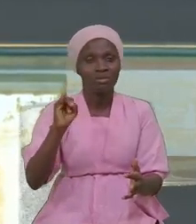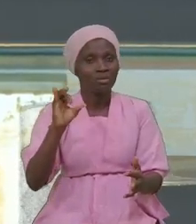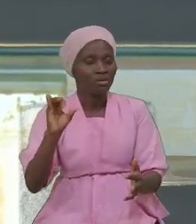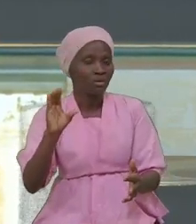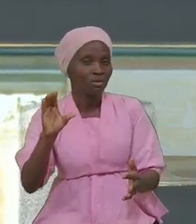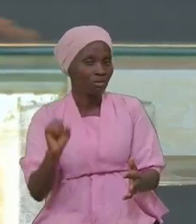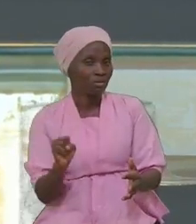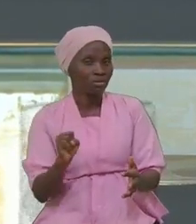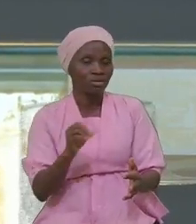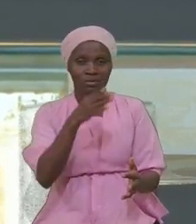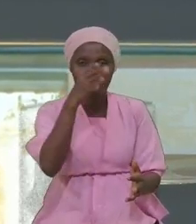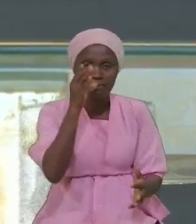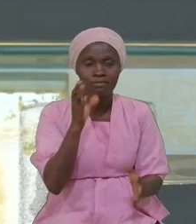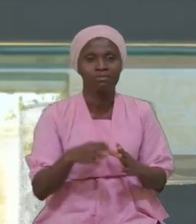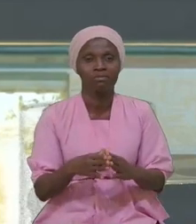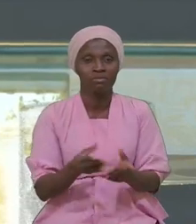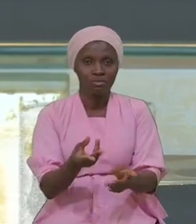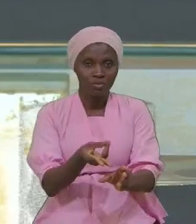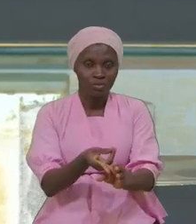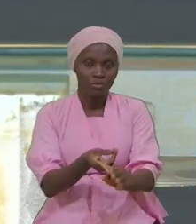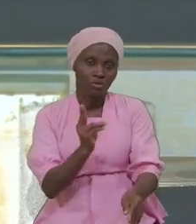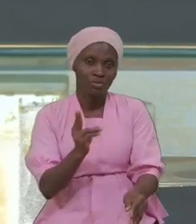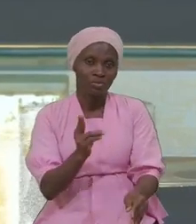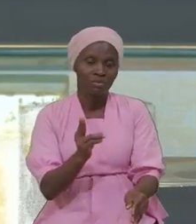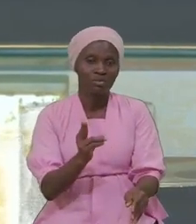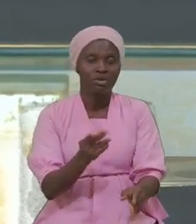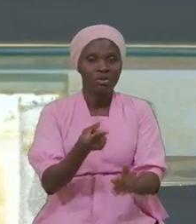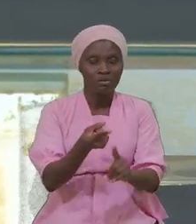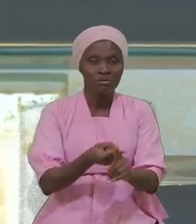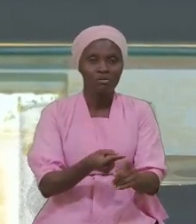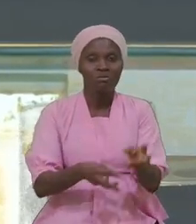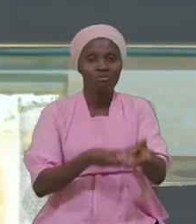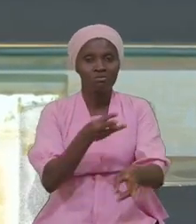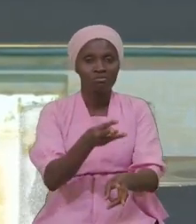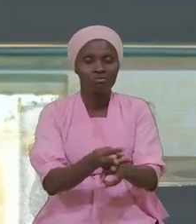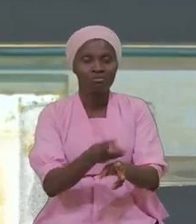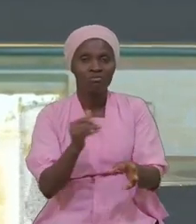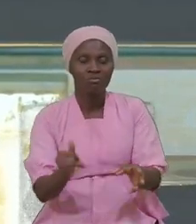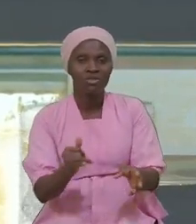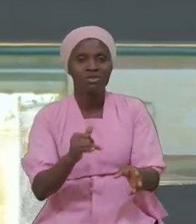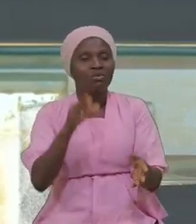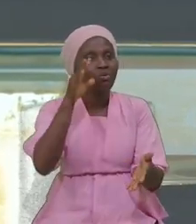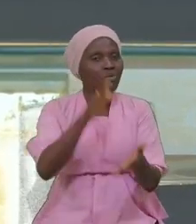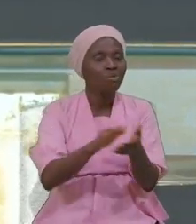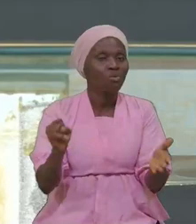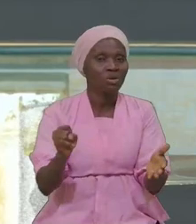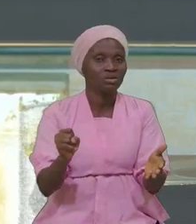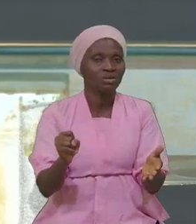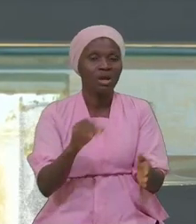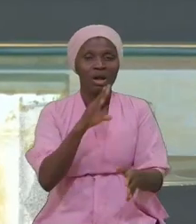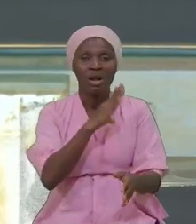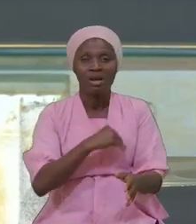sortez du milieu des occultistes, sortez du milieu des mondains. Ne touchez pas à ce qui est impur et je vous recueillerai. Et la foi qui